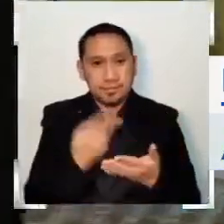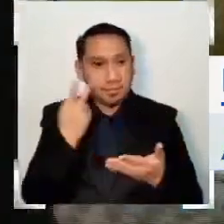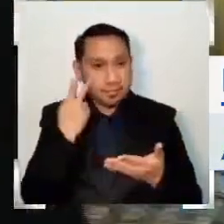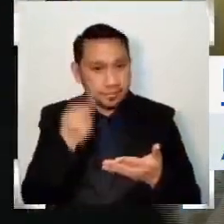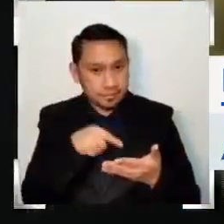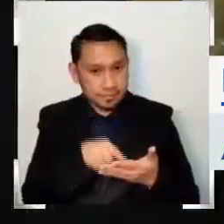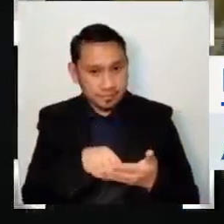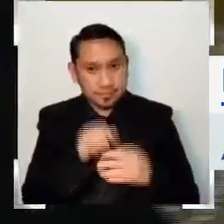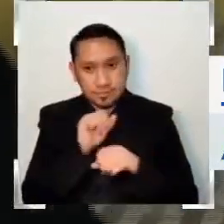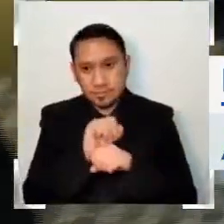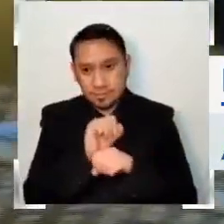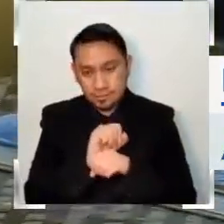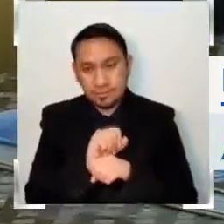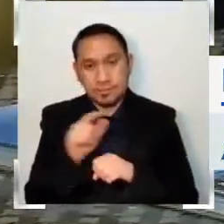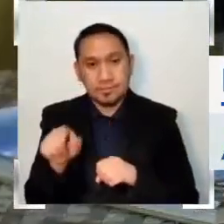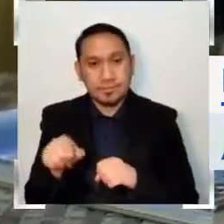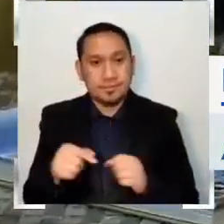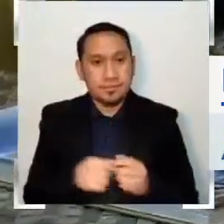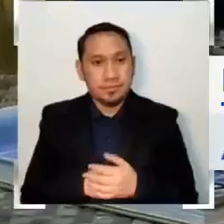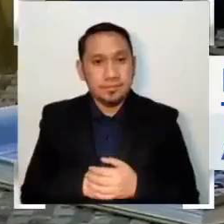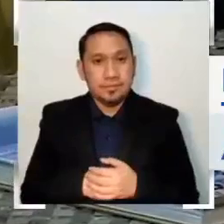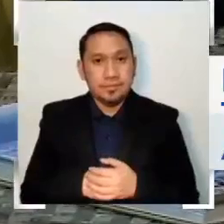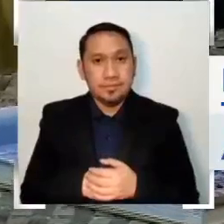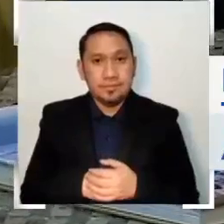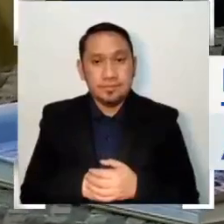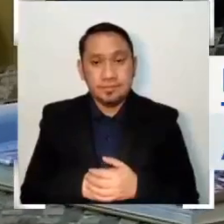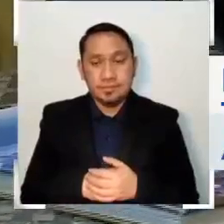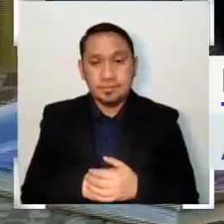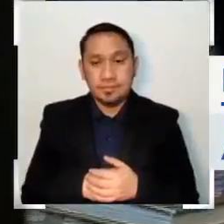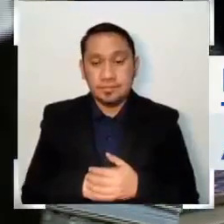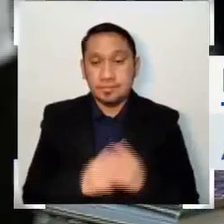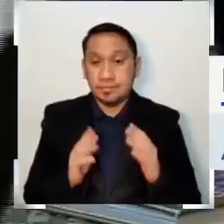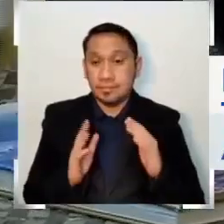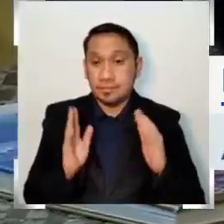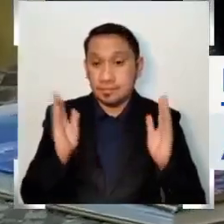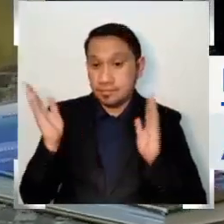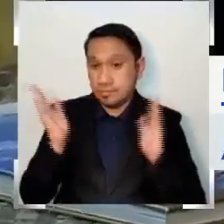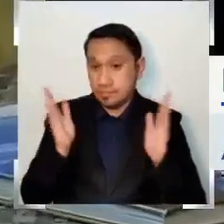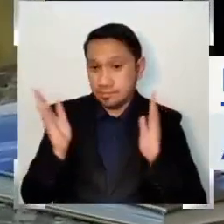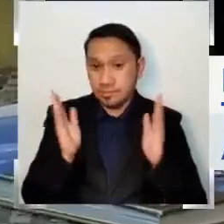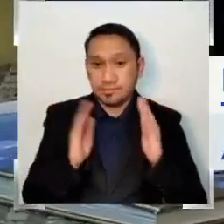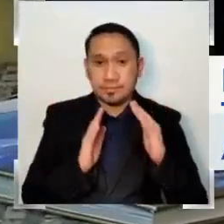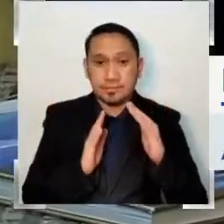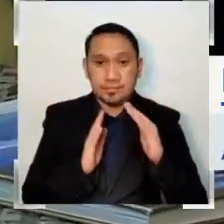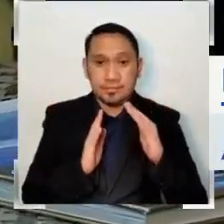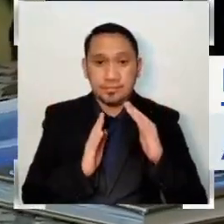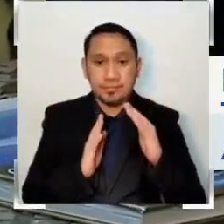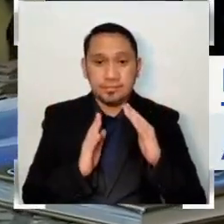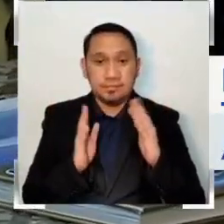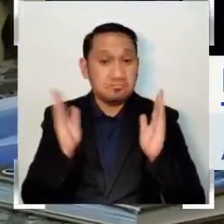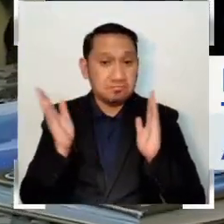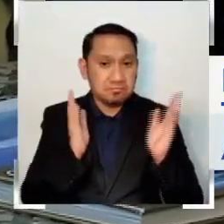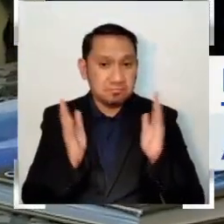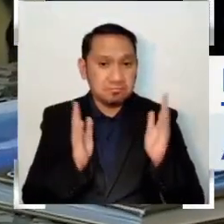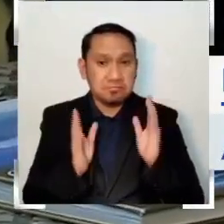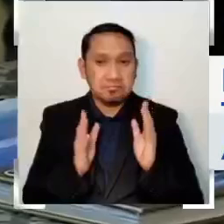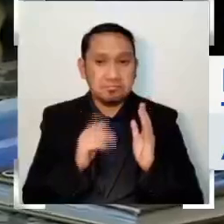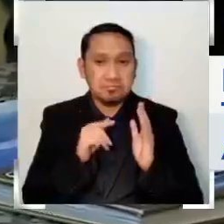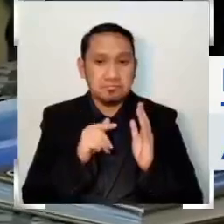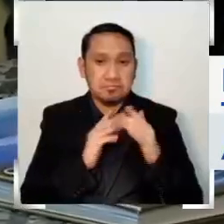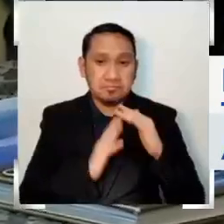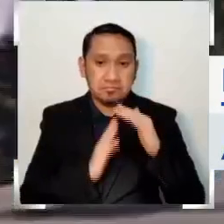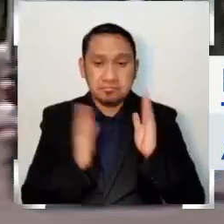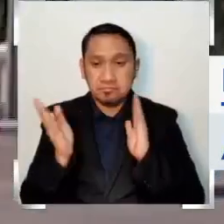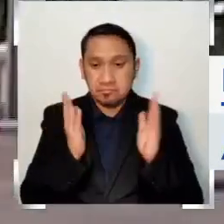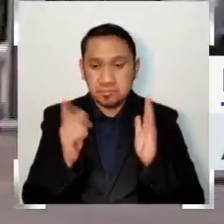trabaho sa social media. Customer service assistant sa isang kumpanya sa Thailand. Pero ang modus pala, pagpapanggapin